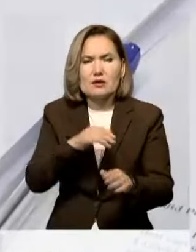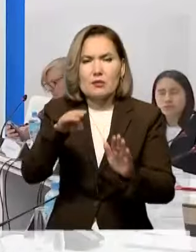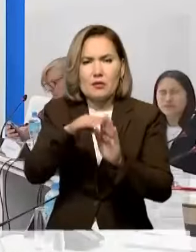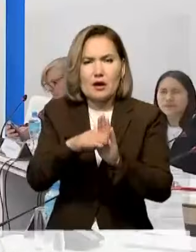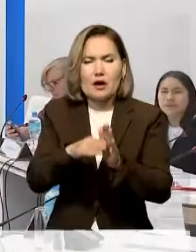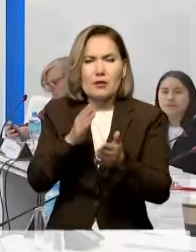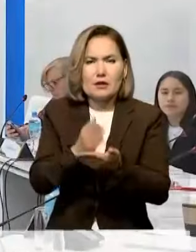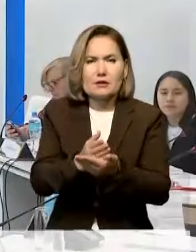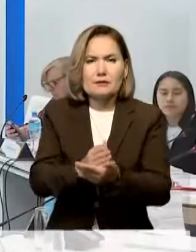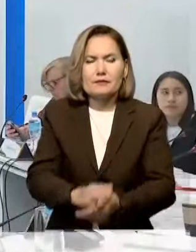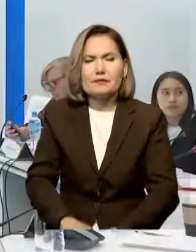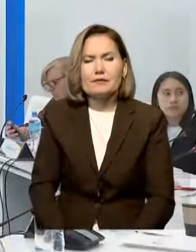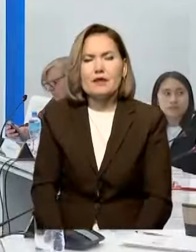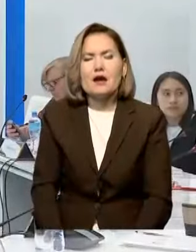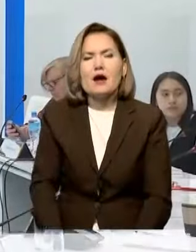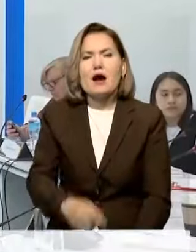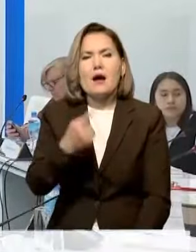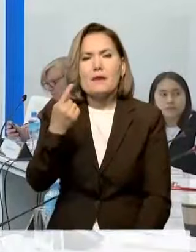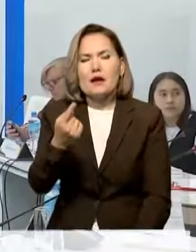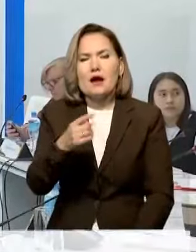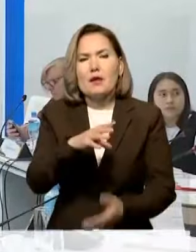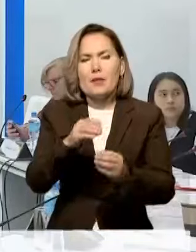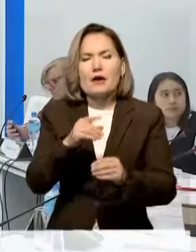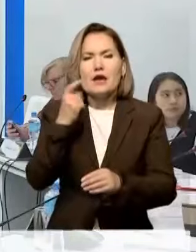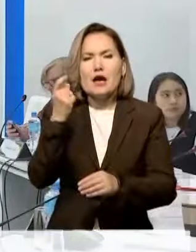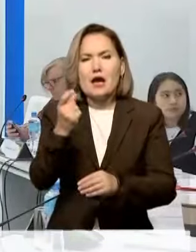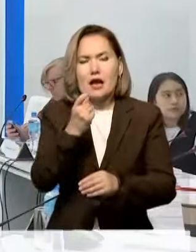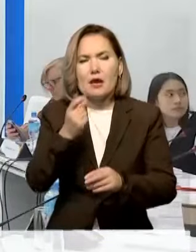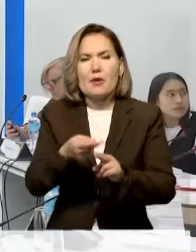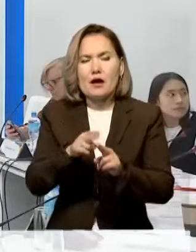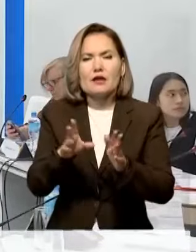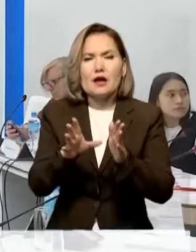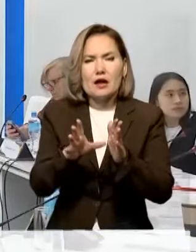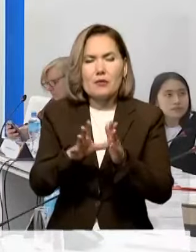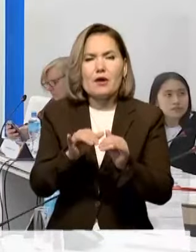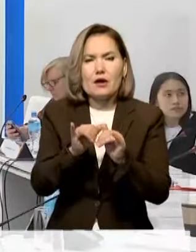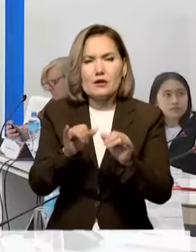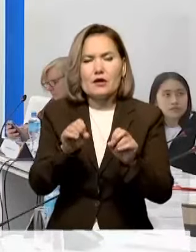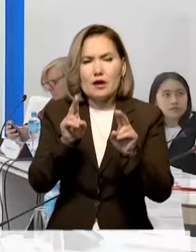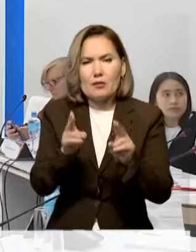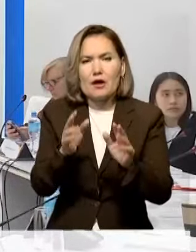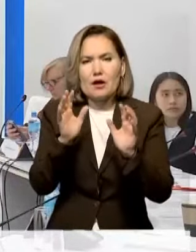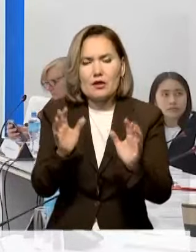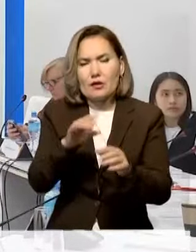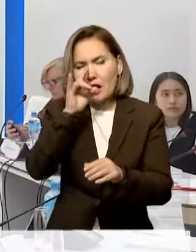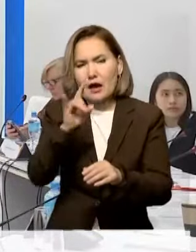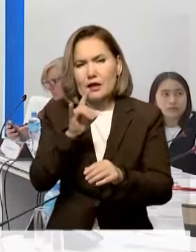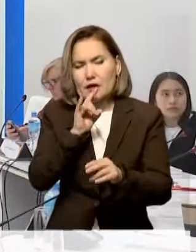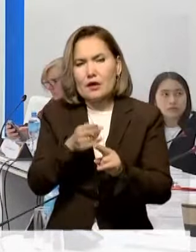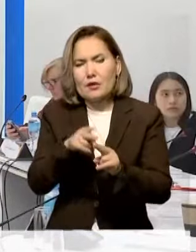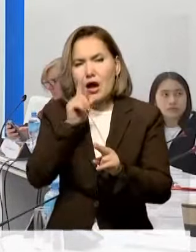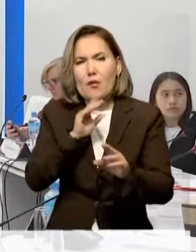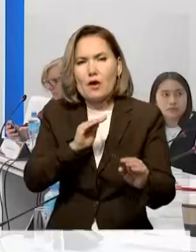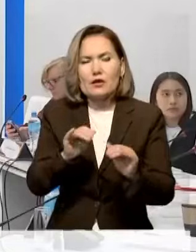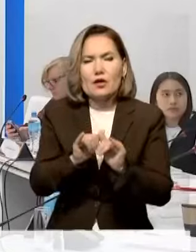первый главный вопрос, который необходим. Біріншіден, шикізаттық экономикадан жаңғыртылатын энергия көздеріне біртіндеп өту Қазақстанның